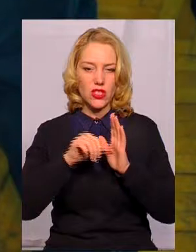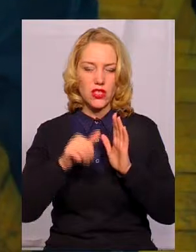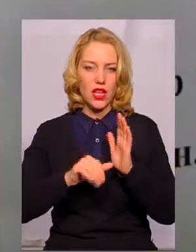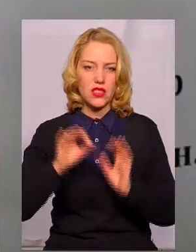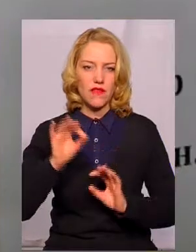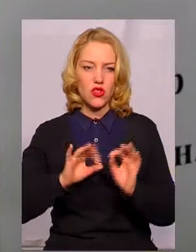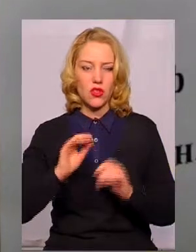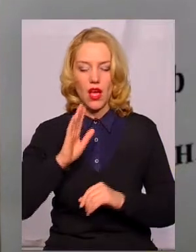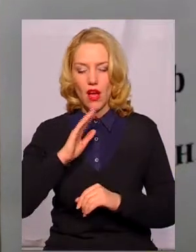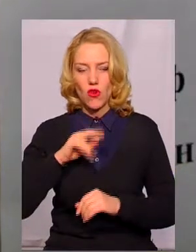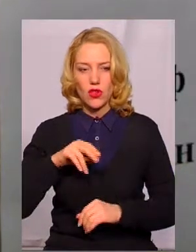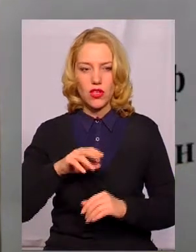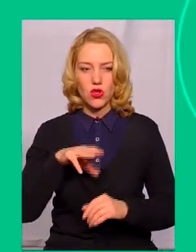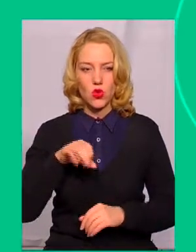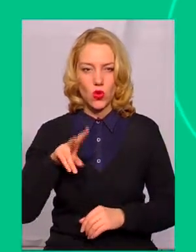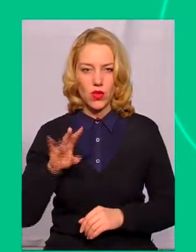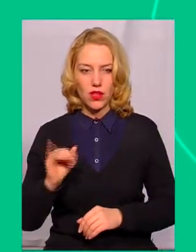водовідведення – на 21%.